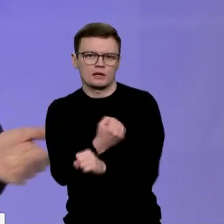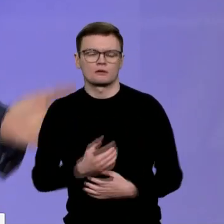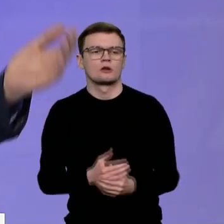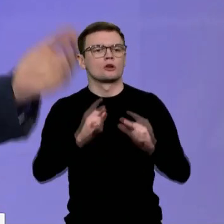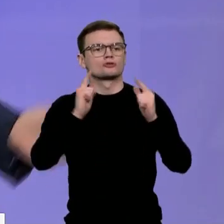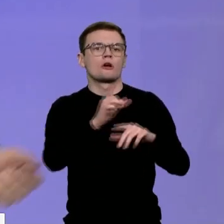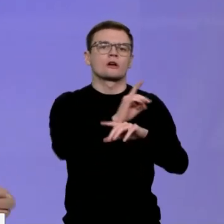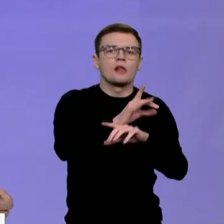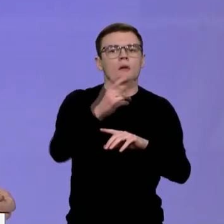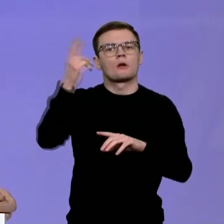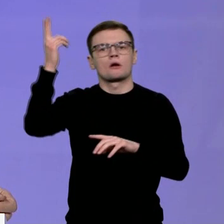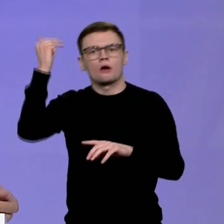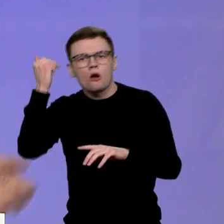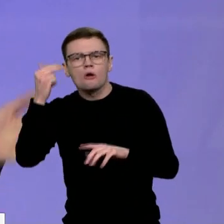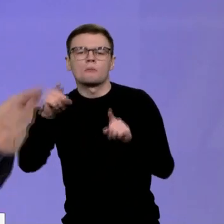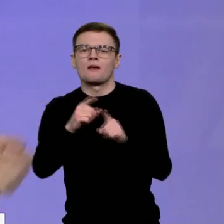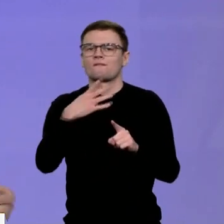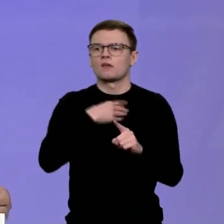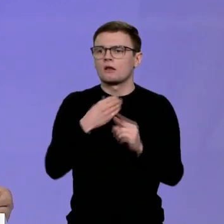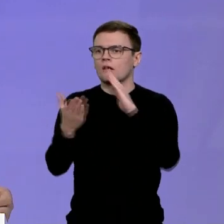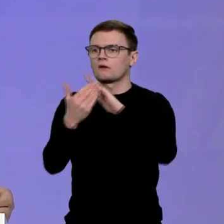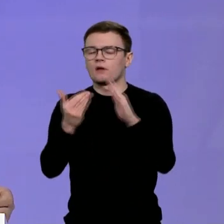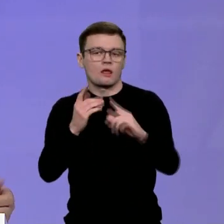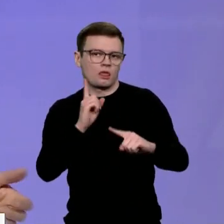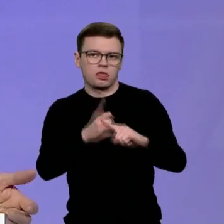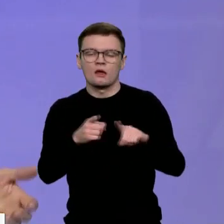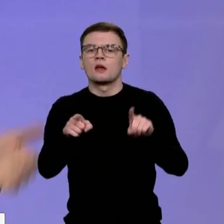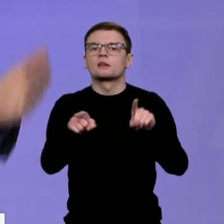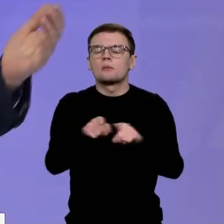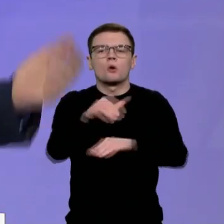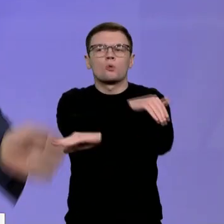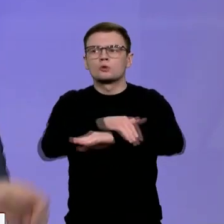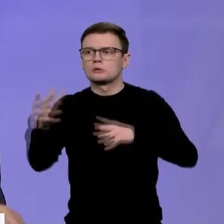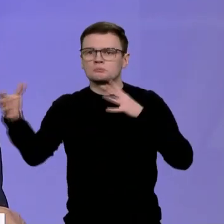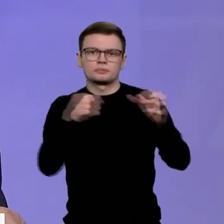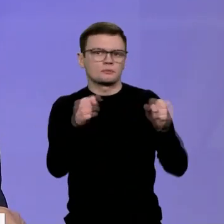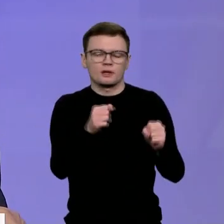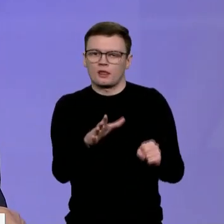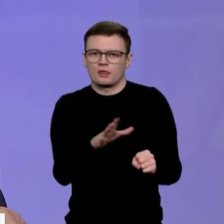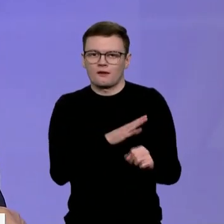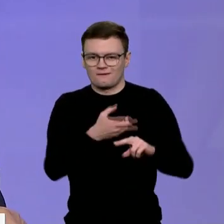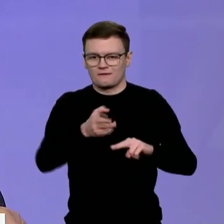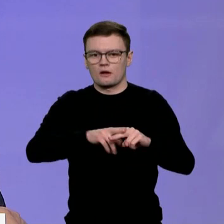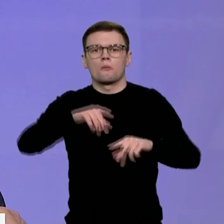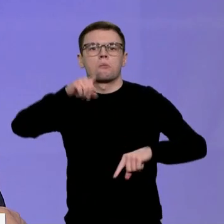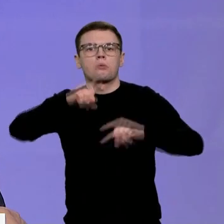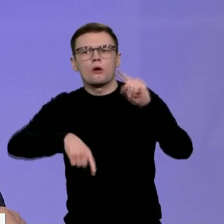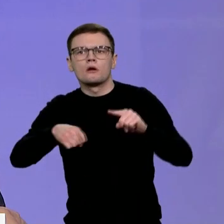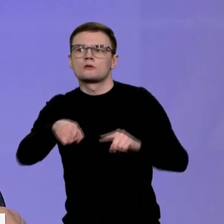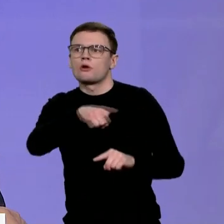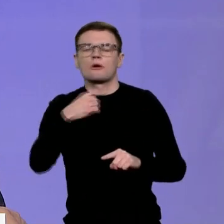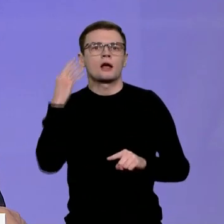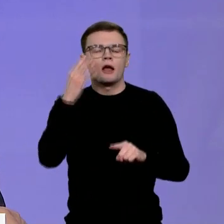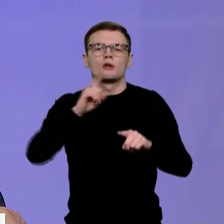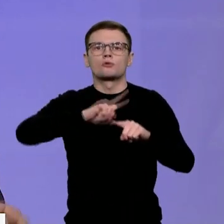iš Kauno, nei iš Vilniaus, tuo labiau iš užsienio. Kam turi daug politikų rožinius akinius ir galvoja, kad tuoj va